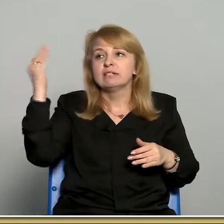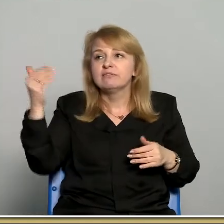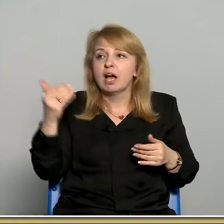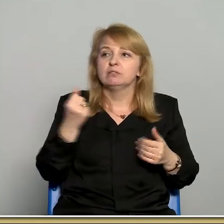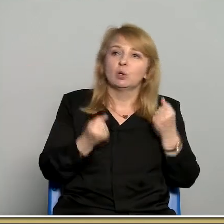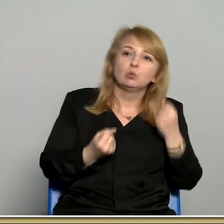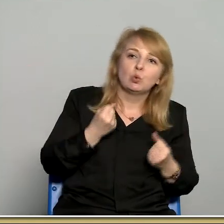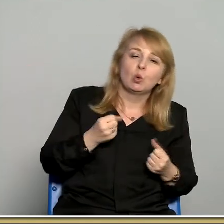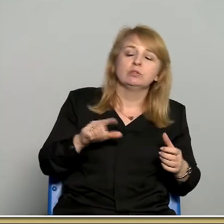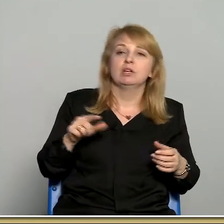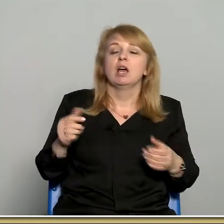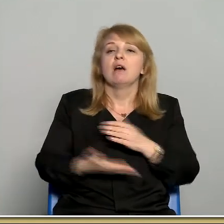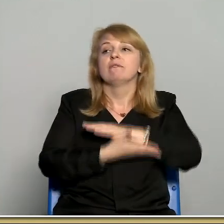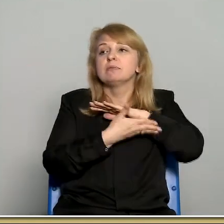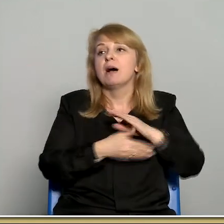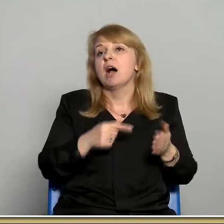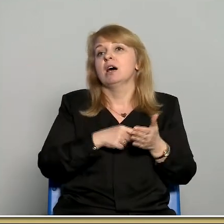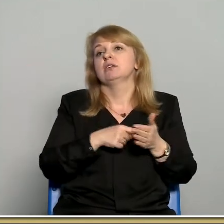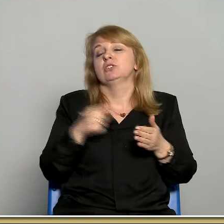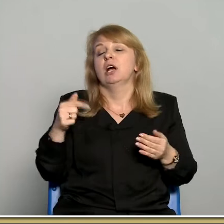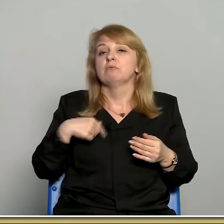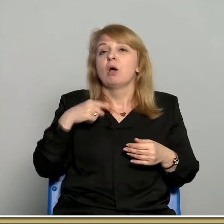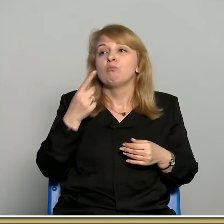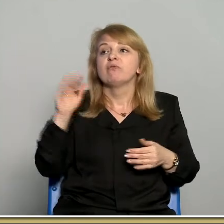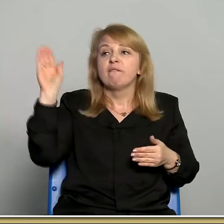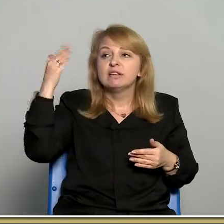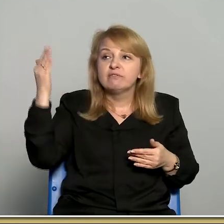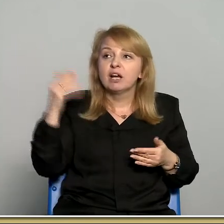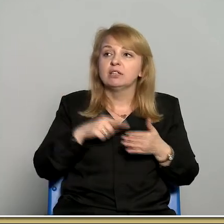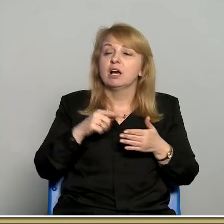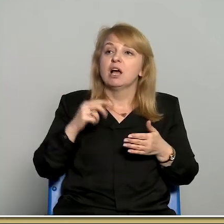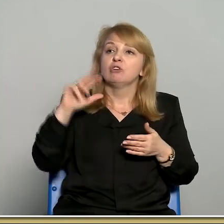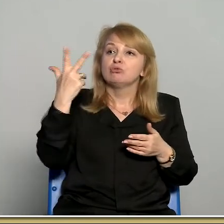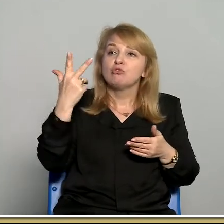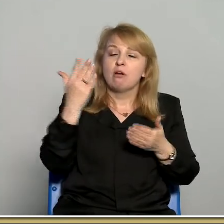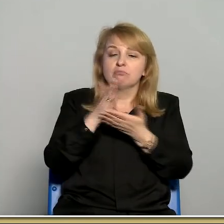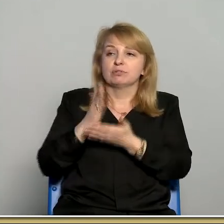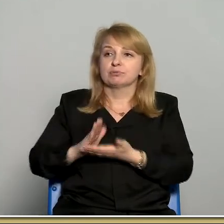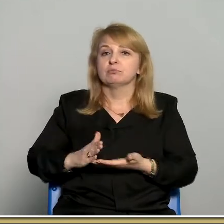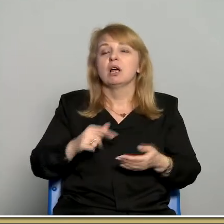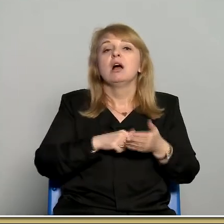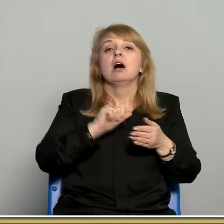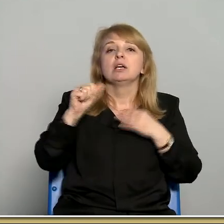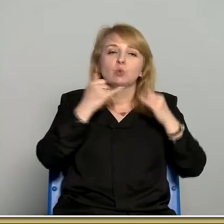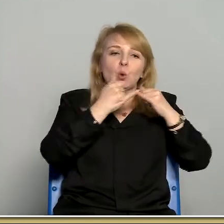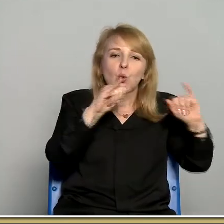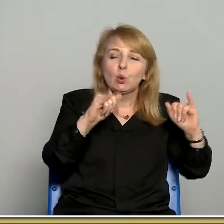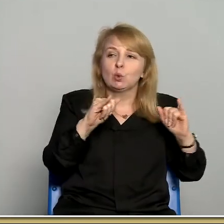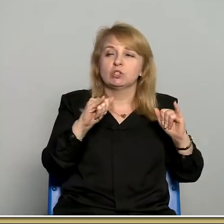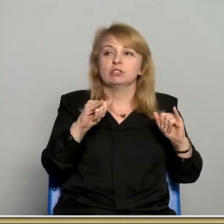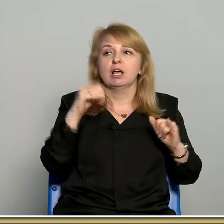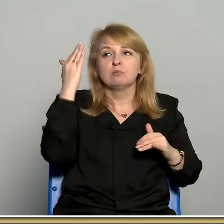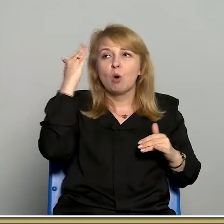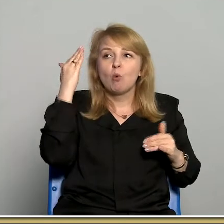Mówiąc o wyzwaniach, warto zwrócić uwagę przynajmniej na trzy najważniejsze elementy, a mianowicie zróżnicowanie społeczno